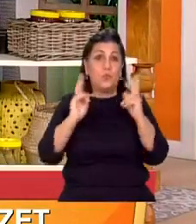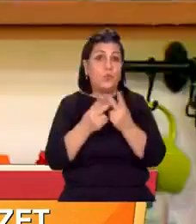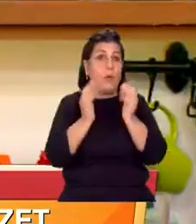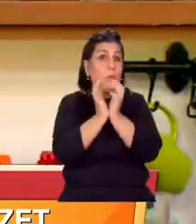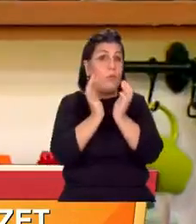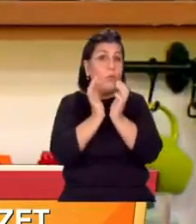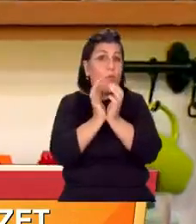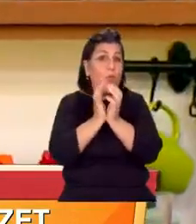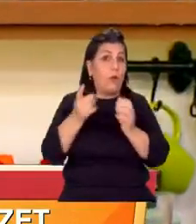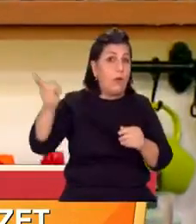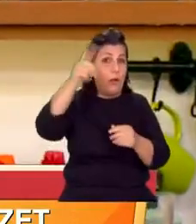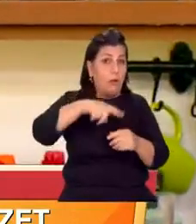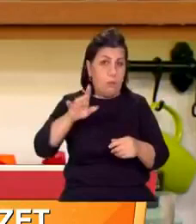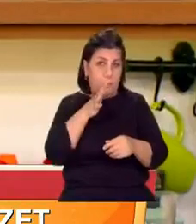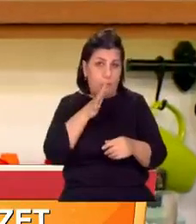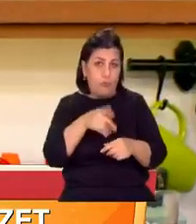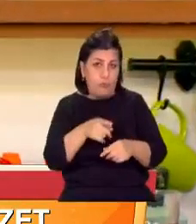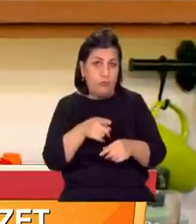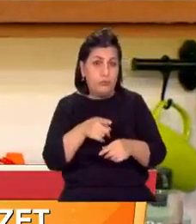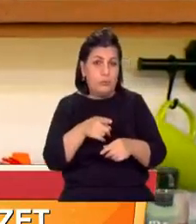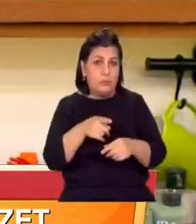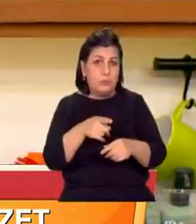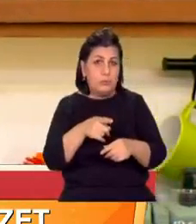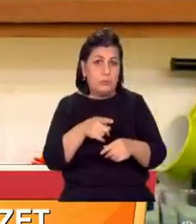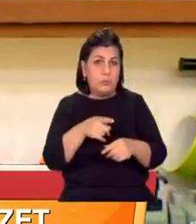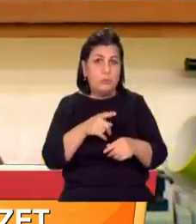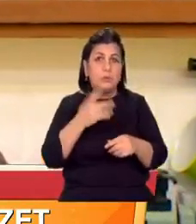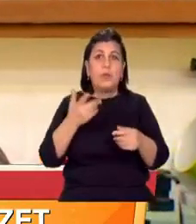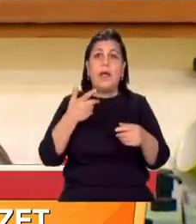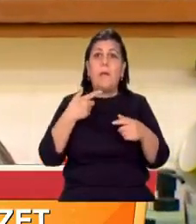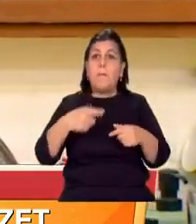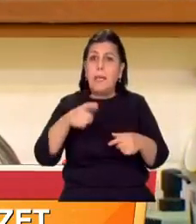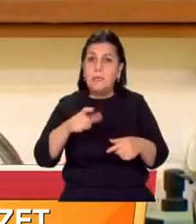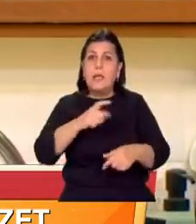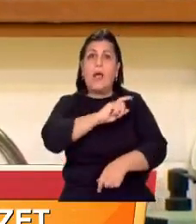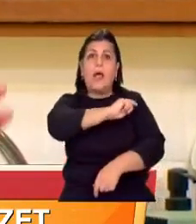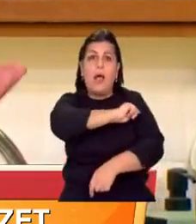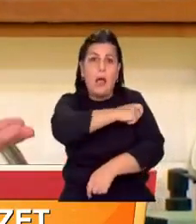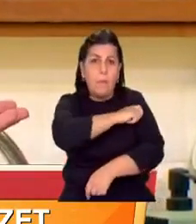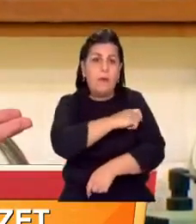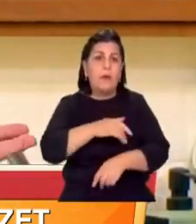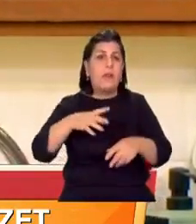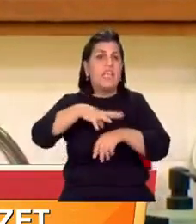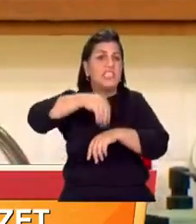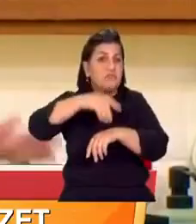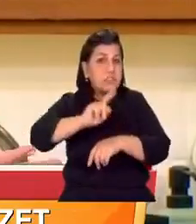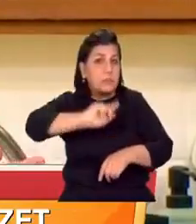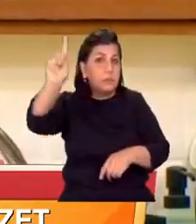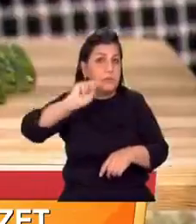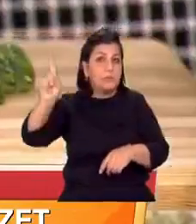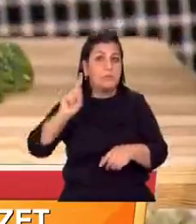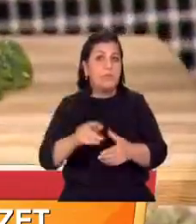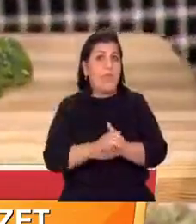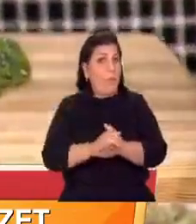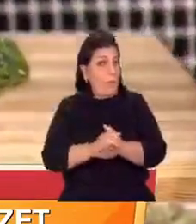mutfaklarını daha kimsiniz kadarıyla ortalama altı Meksika'nın Almanya'nın işte ne bileyim İsviçre'ye gitmiştir